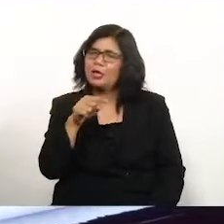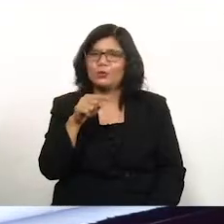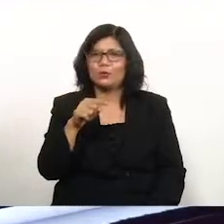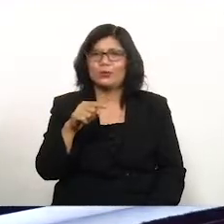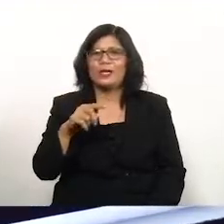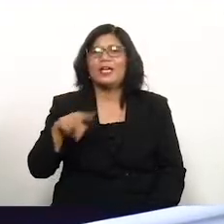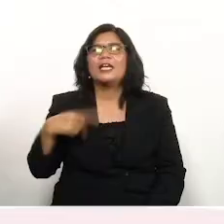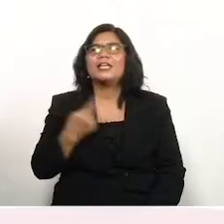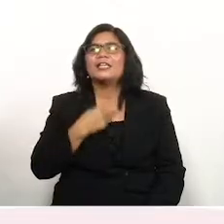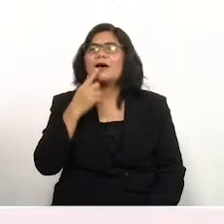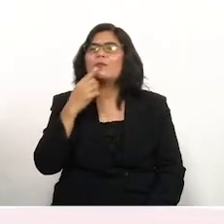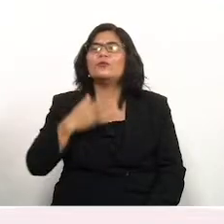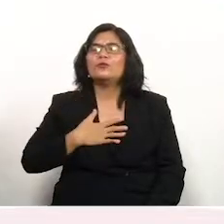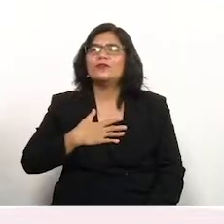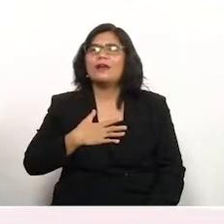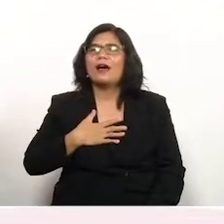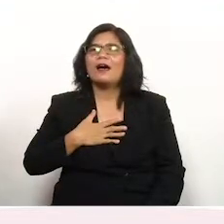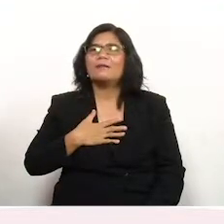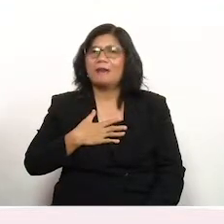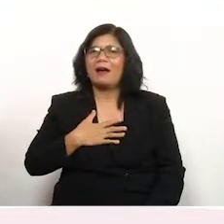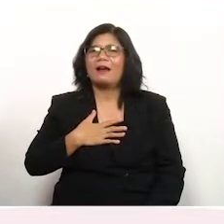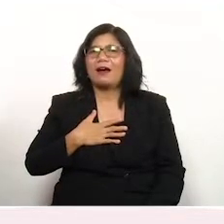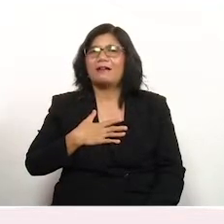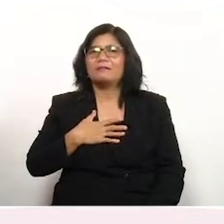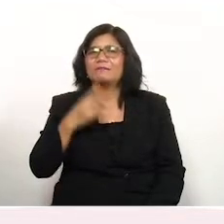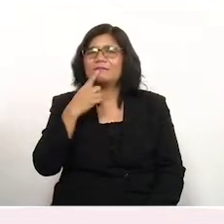Ayo kita bangga punya tuhan seperti issues